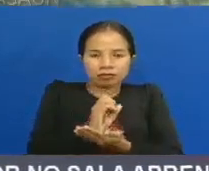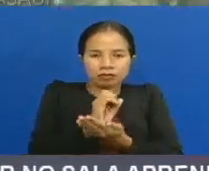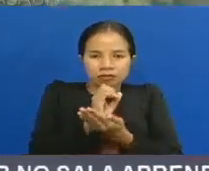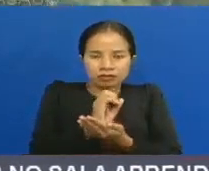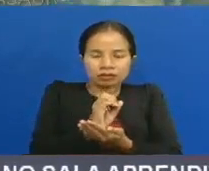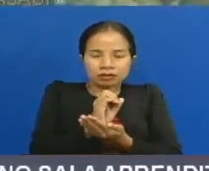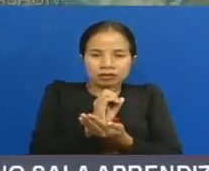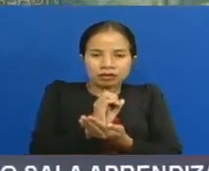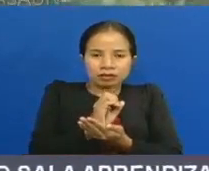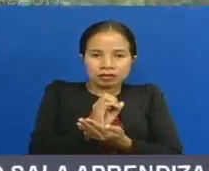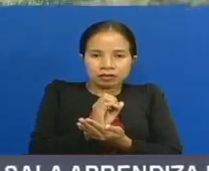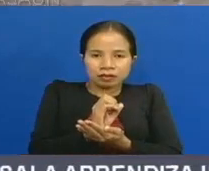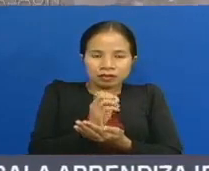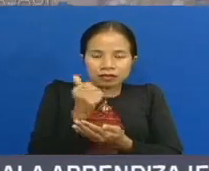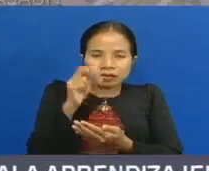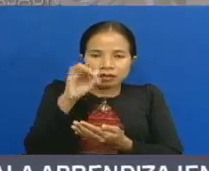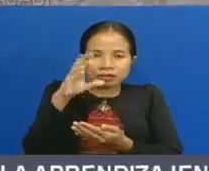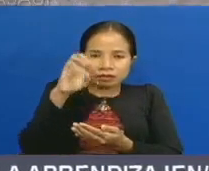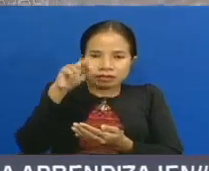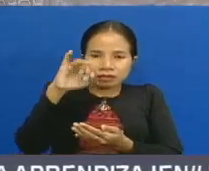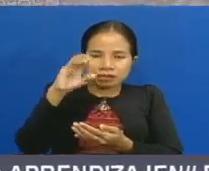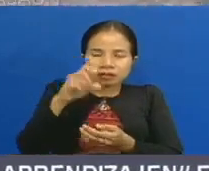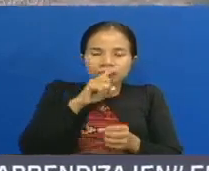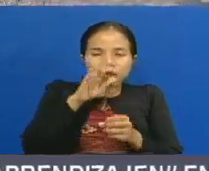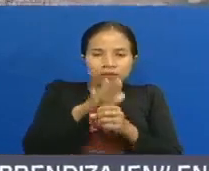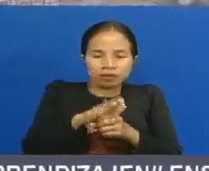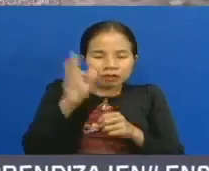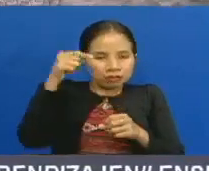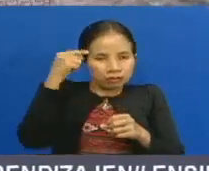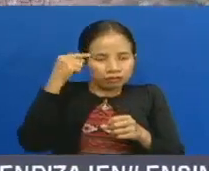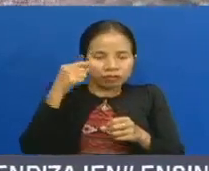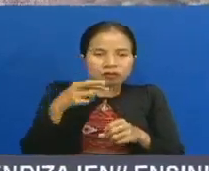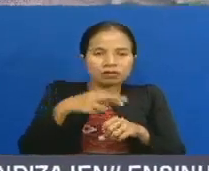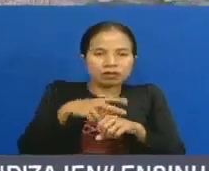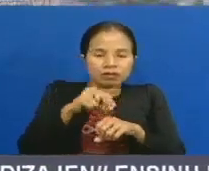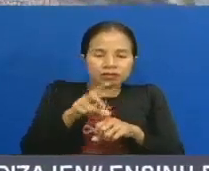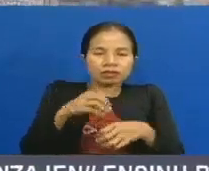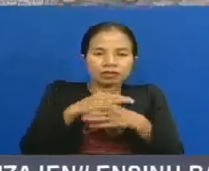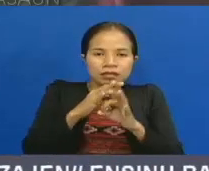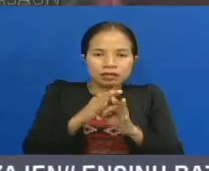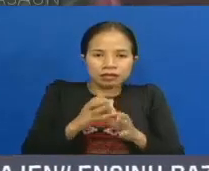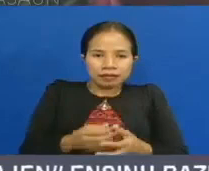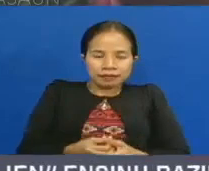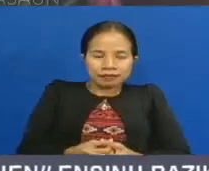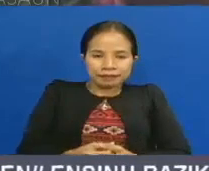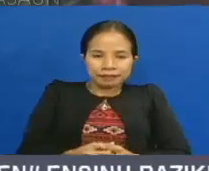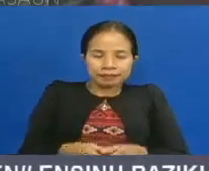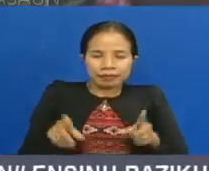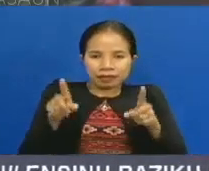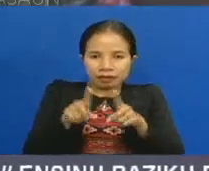especial oe kusiambenu, Arsenio Paisambanu promete, Governo Regional CHDA.